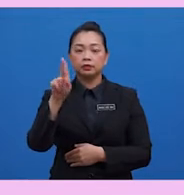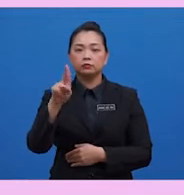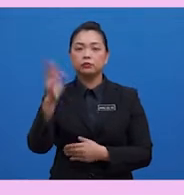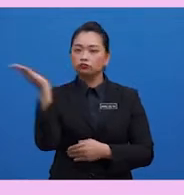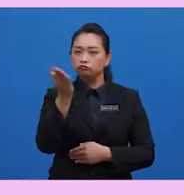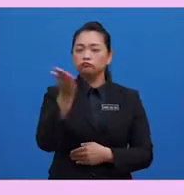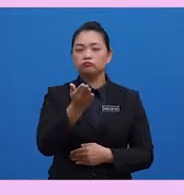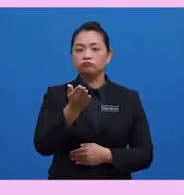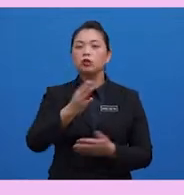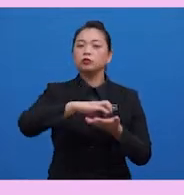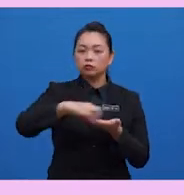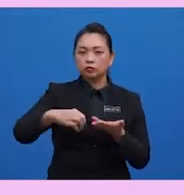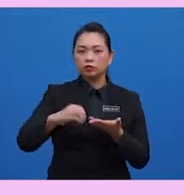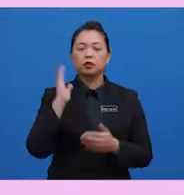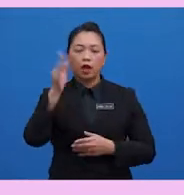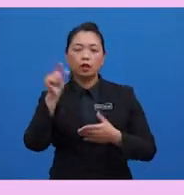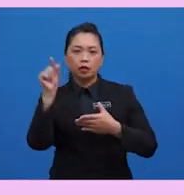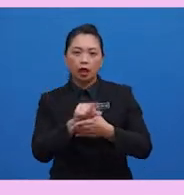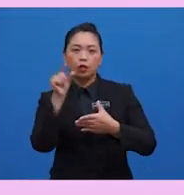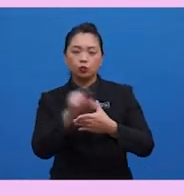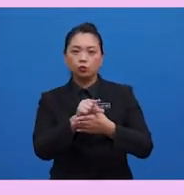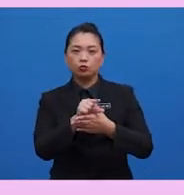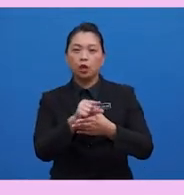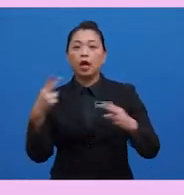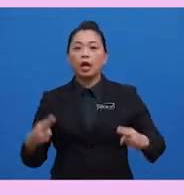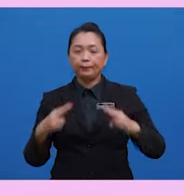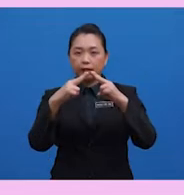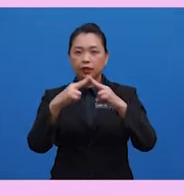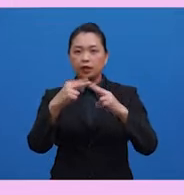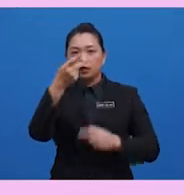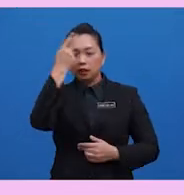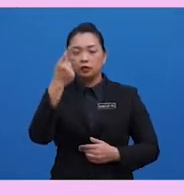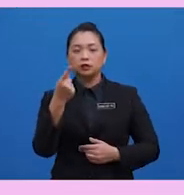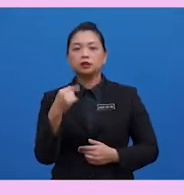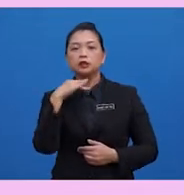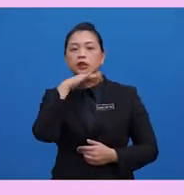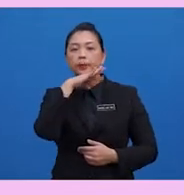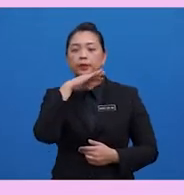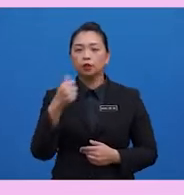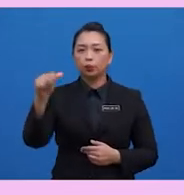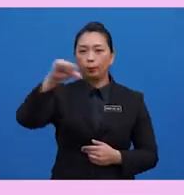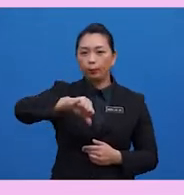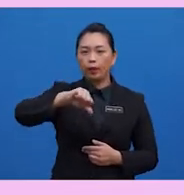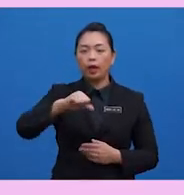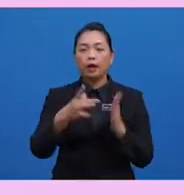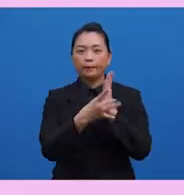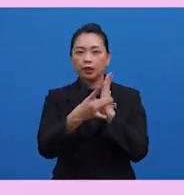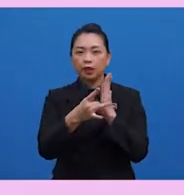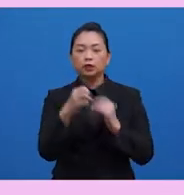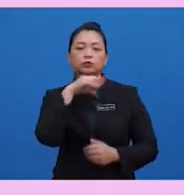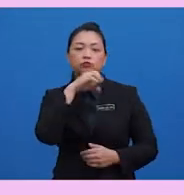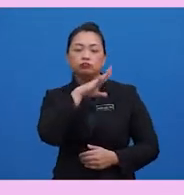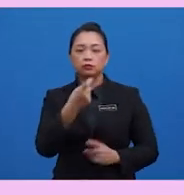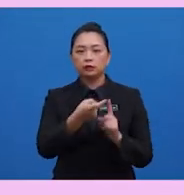dimusnahkan. Ini akan mengganggu habitat hidupan paya bakau kerana dicemari dengan tumpahan minyak dan sisa buangan